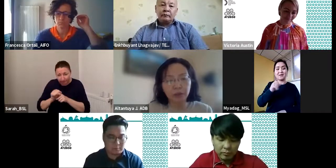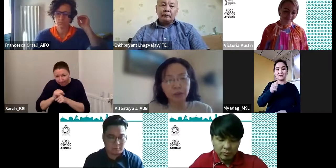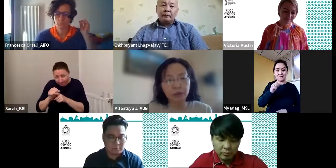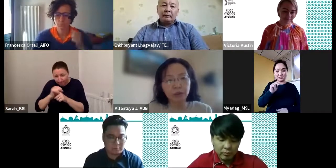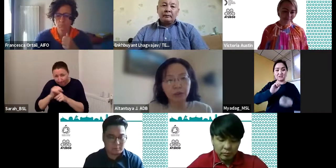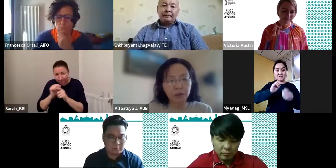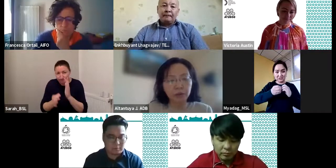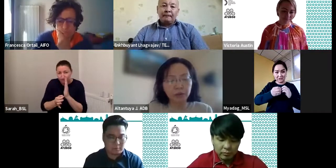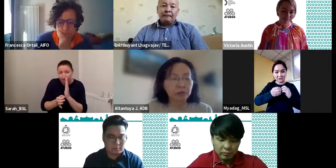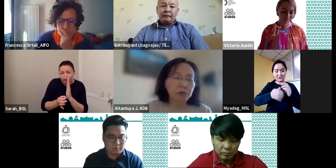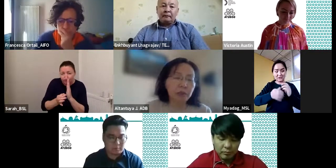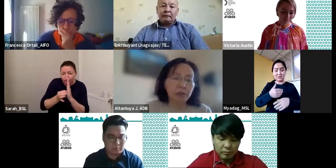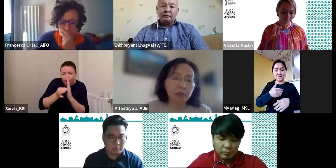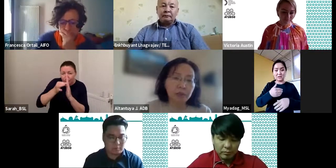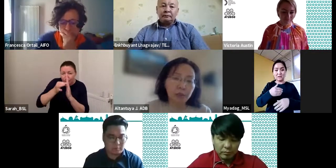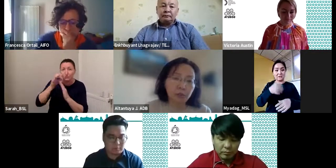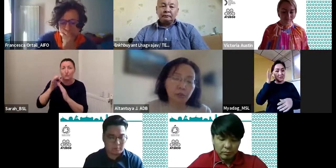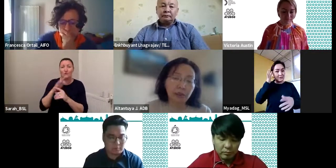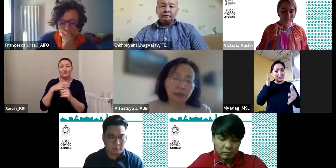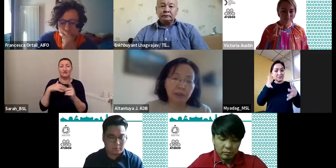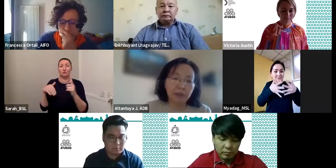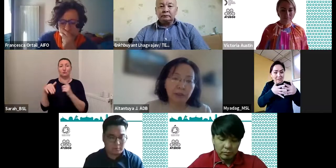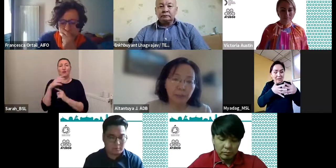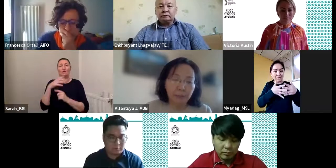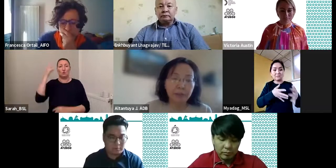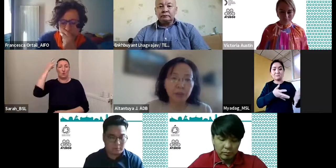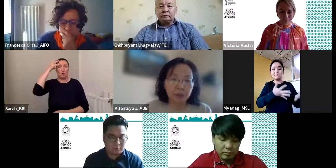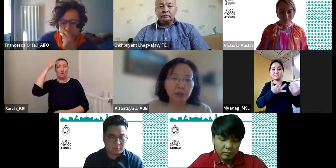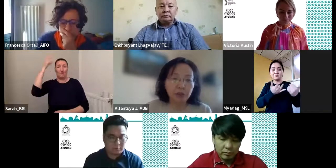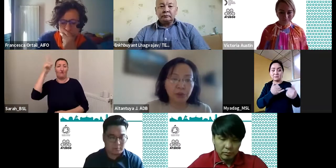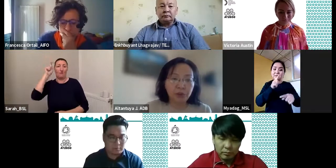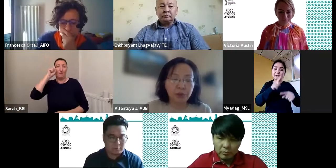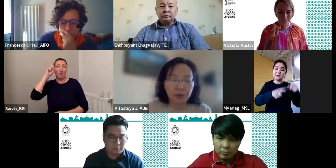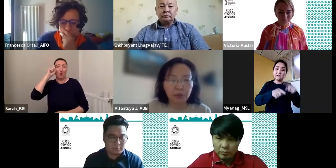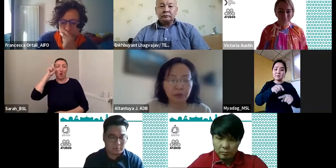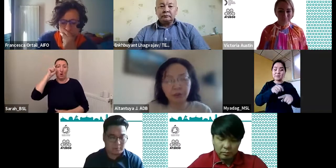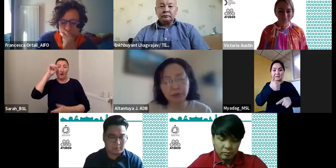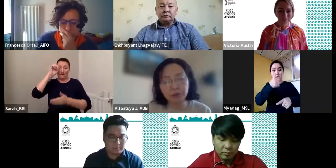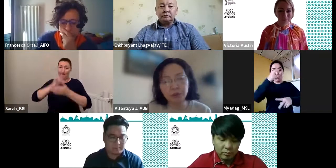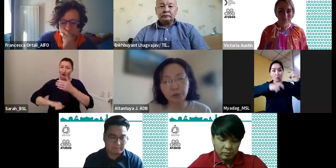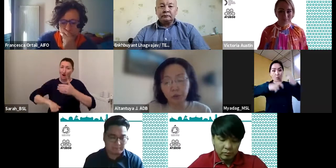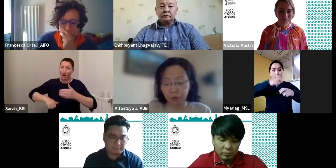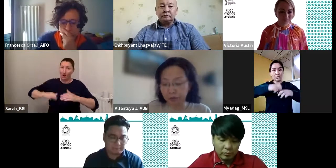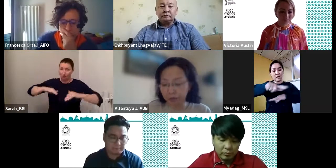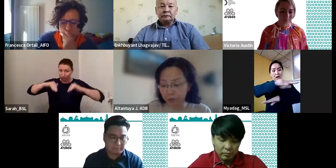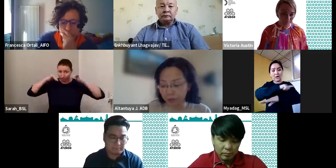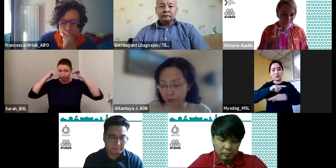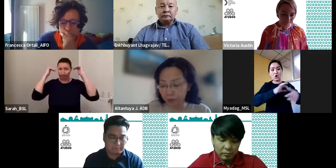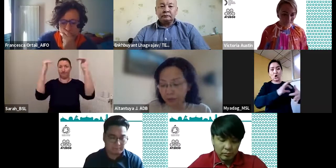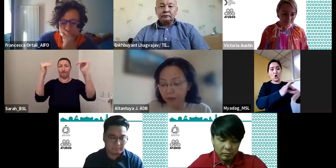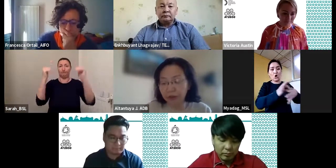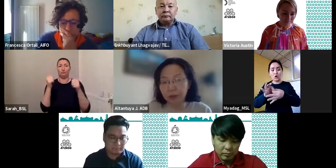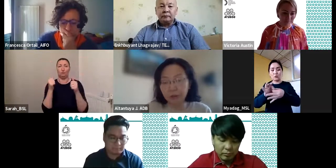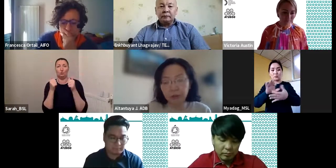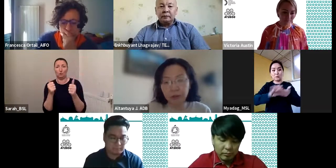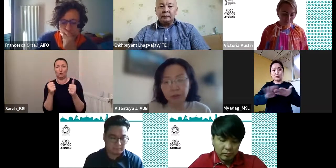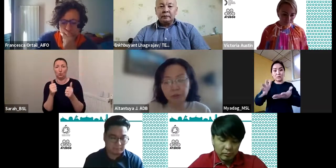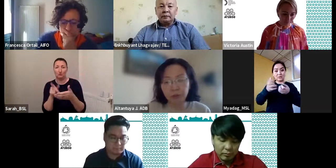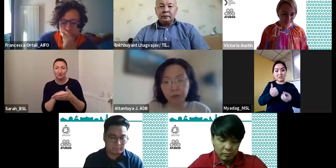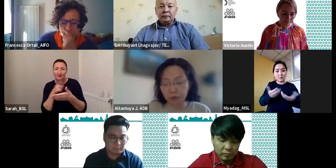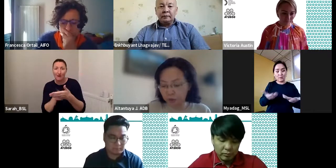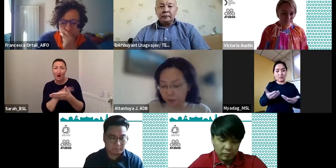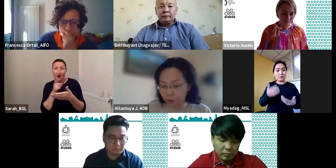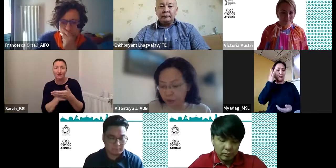яг үнэхээр тэр туслах хэрэгслийг сайн үйлдвэрлэх газартай түншлэл тогтоогооч тэрийг нь одоо нэгдсэн журмаар худалдаж авдаг ч юм уу. Тэгээ ийм